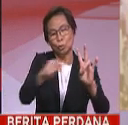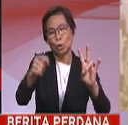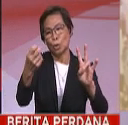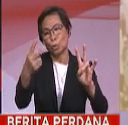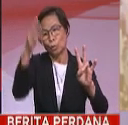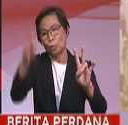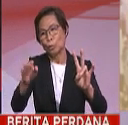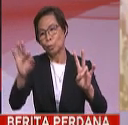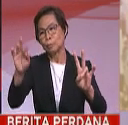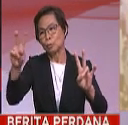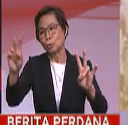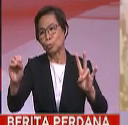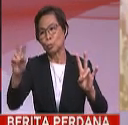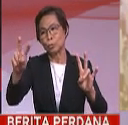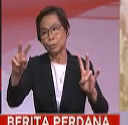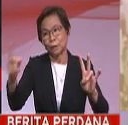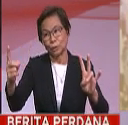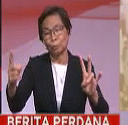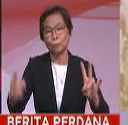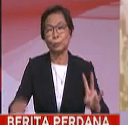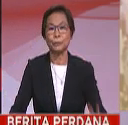hingga 12 September 2021.